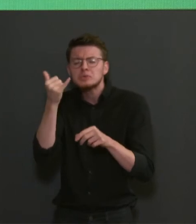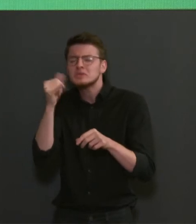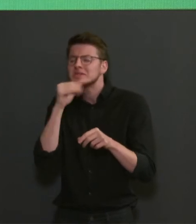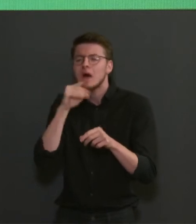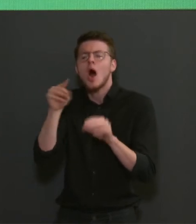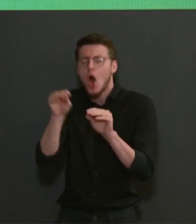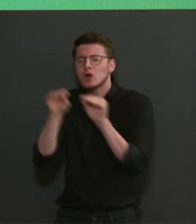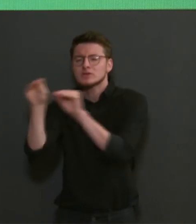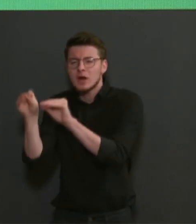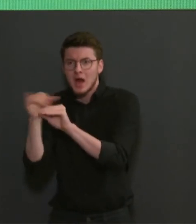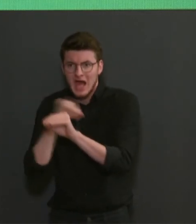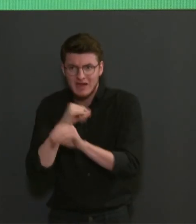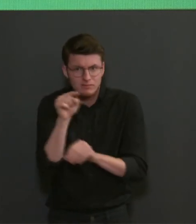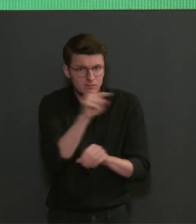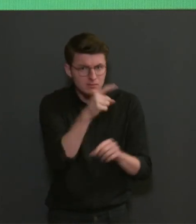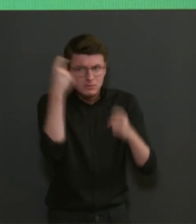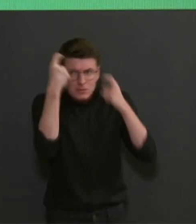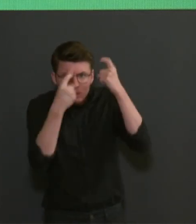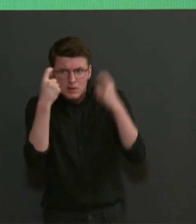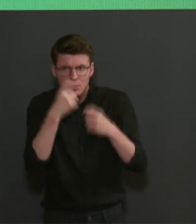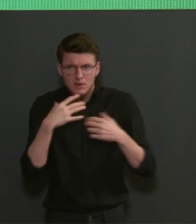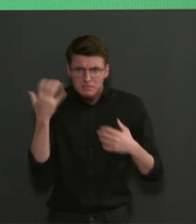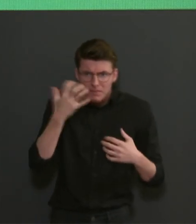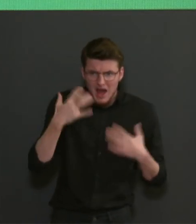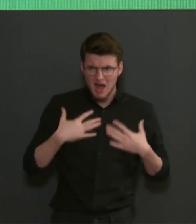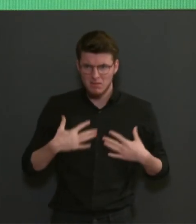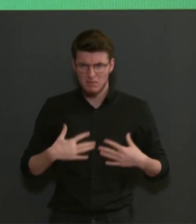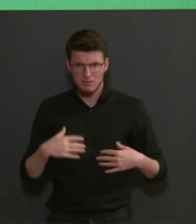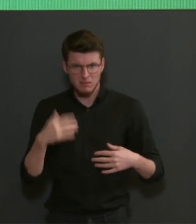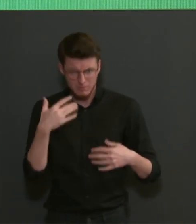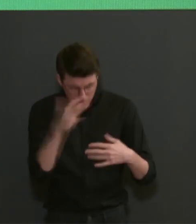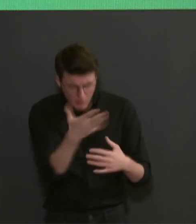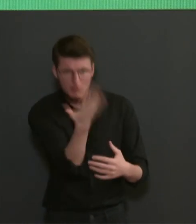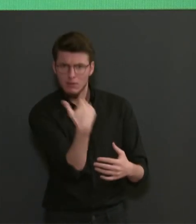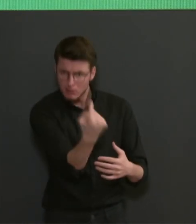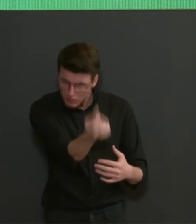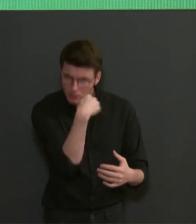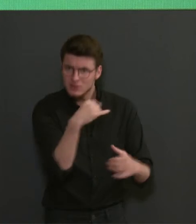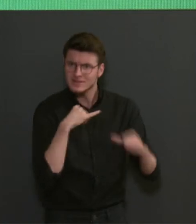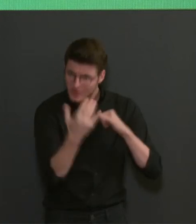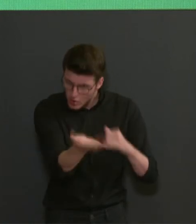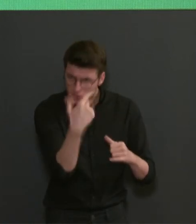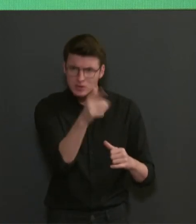De consultaties bij de huisarts of in het ziekenhuis gaan gewoon door.